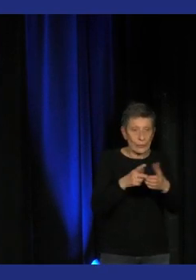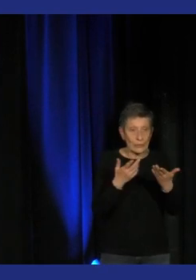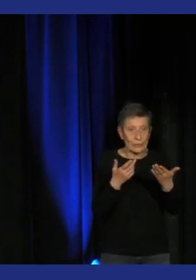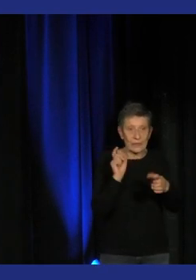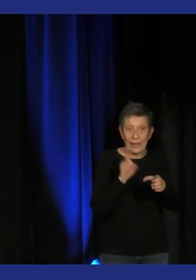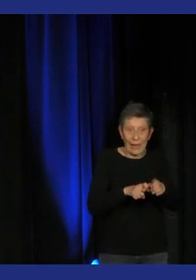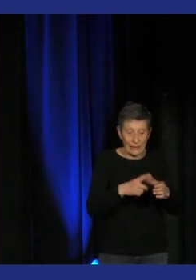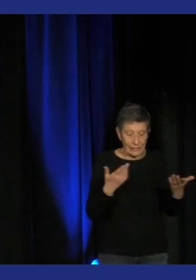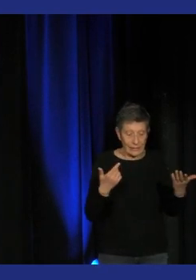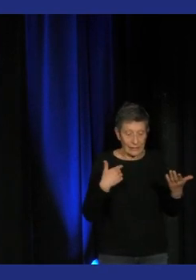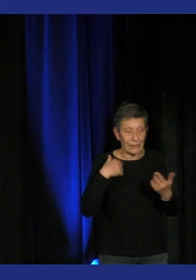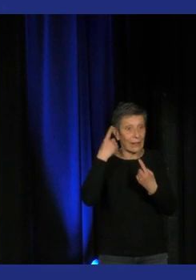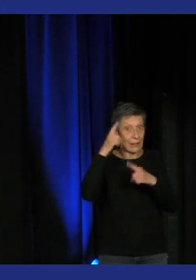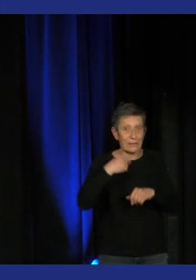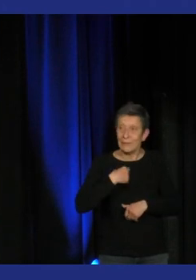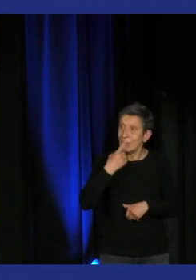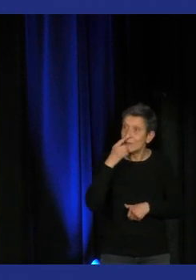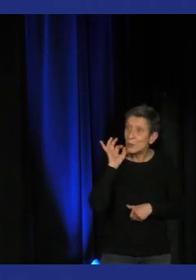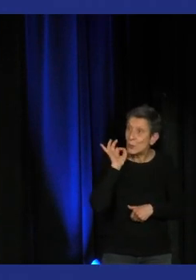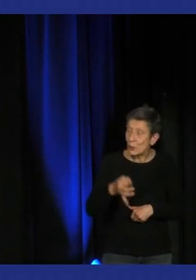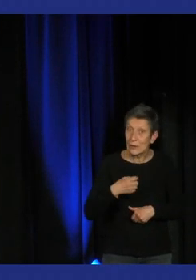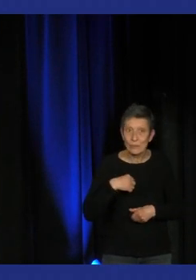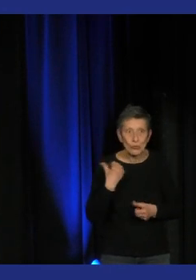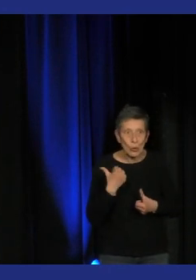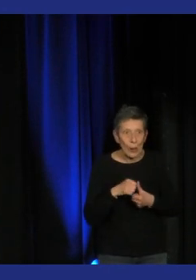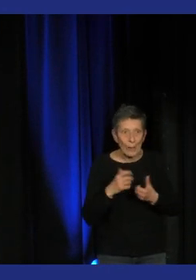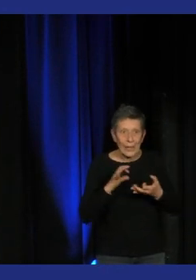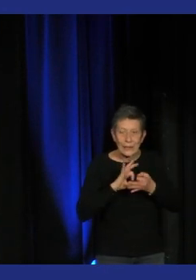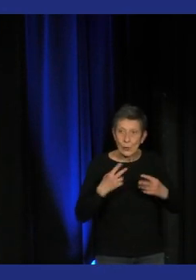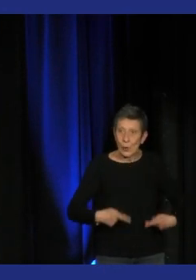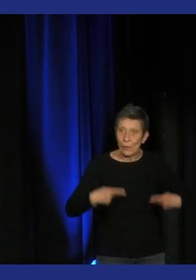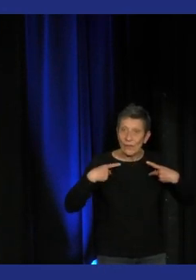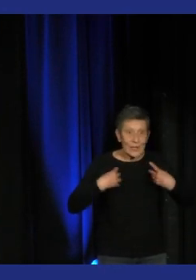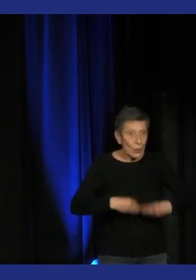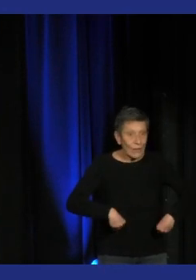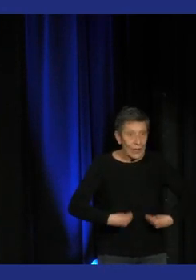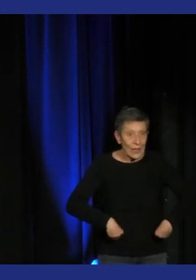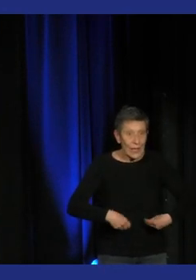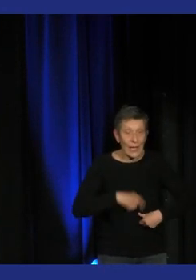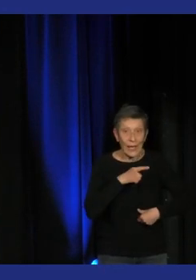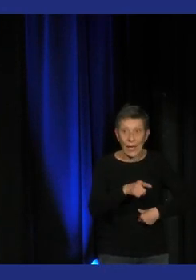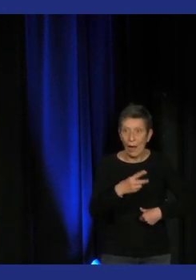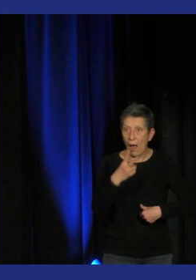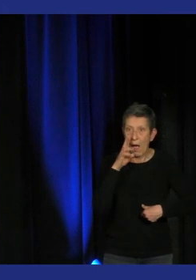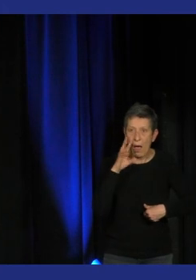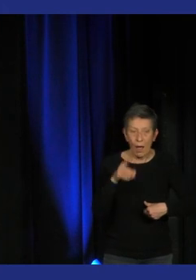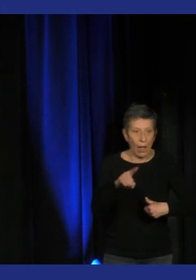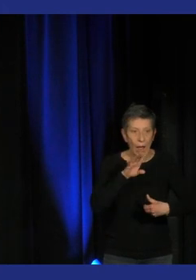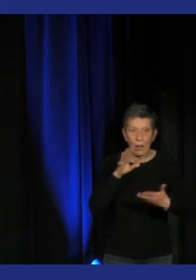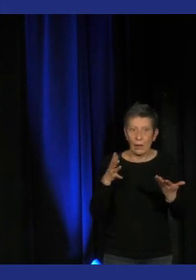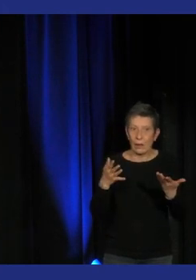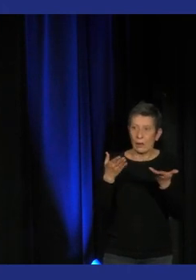revoir ces histoires de vie d'ouvriers qui rencontraient le syndicalisme et qui, en rencontrant le syndicalisme, faisaient « Mais